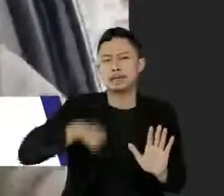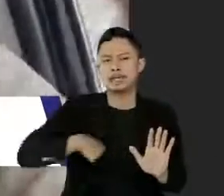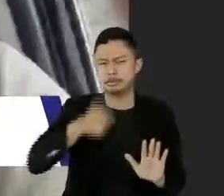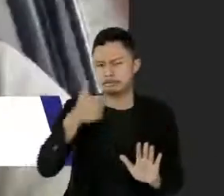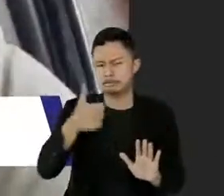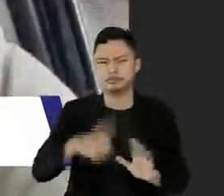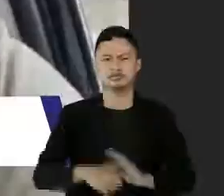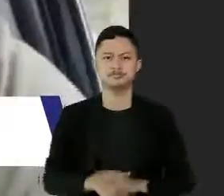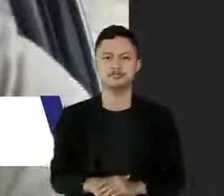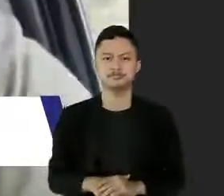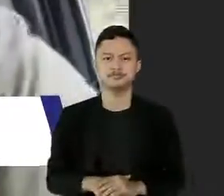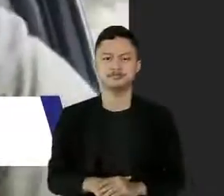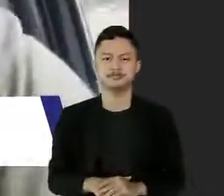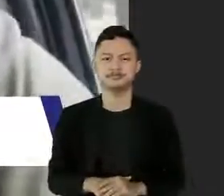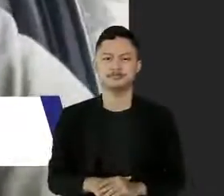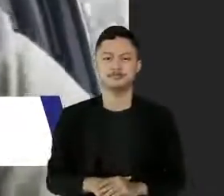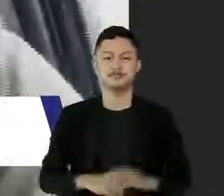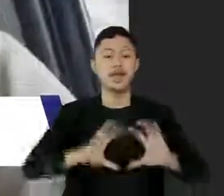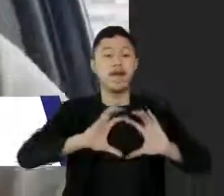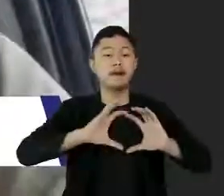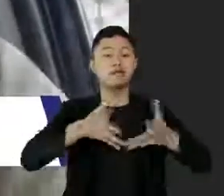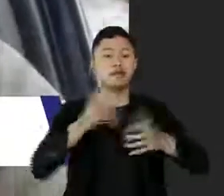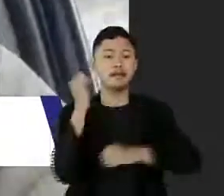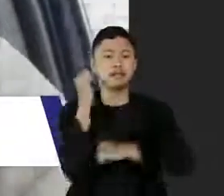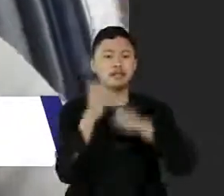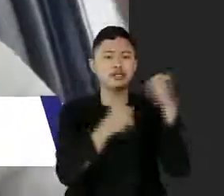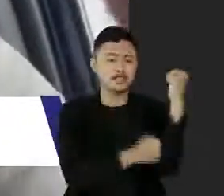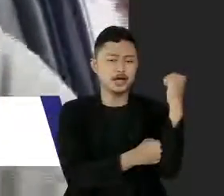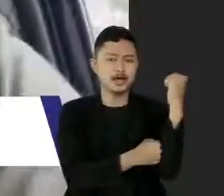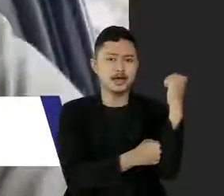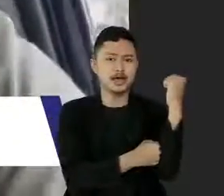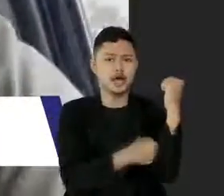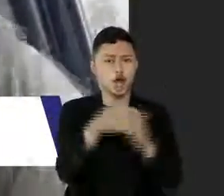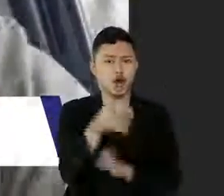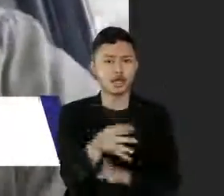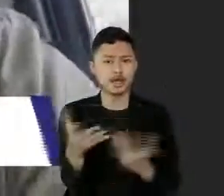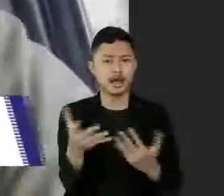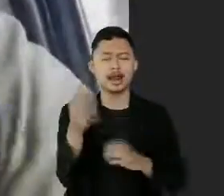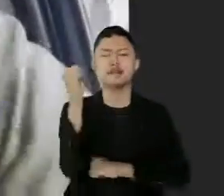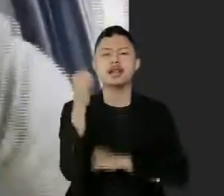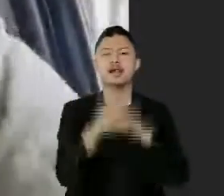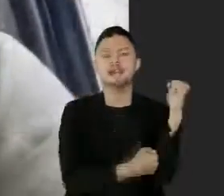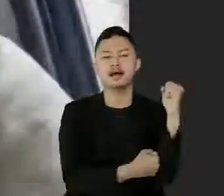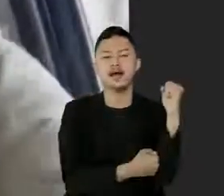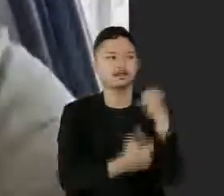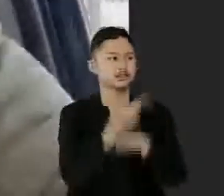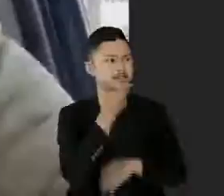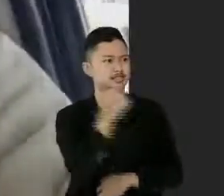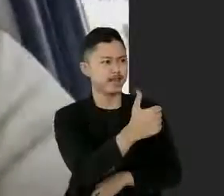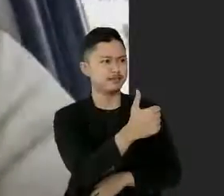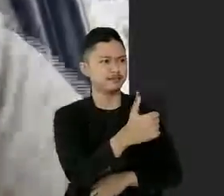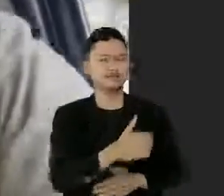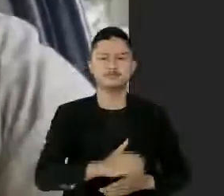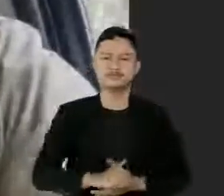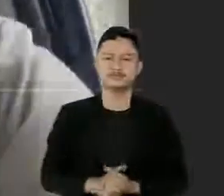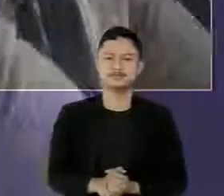lah. Bumi Sriwijaya ada di Kota Palembang.